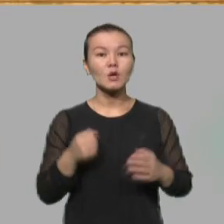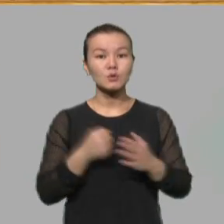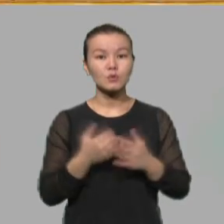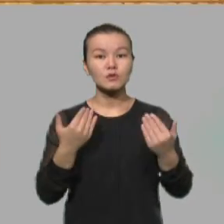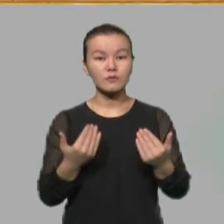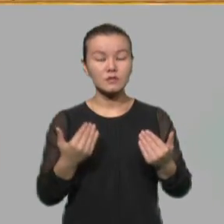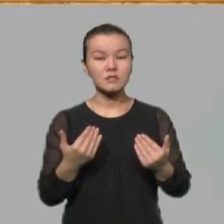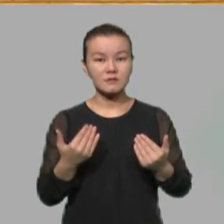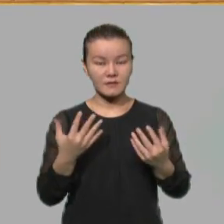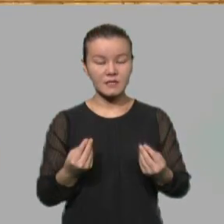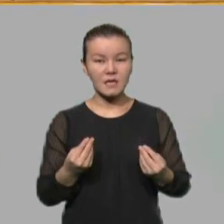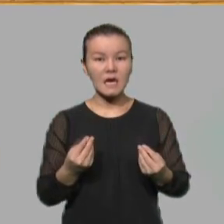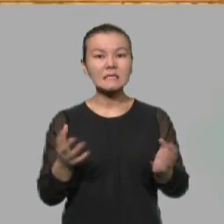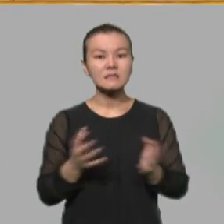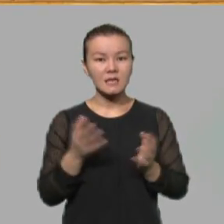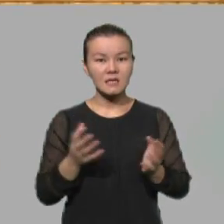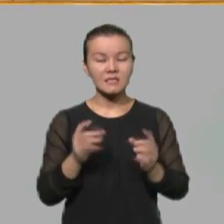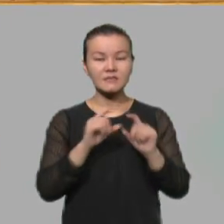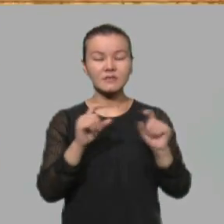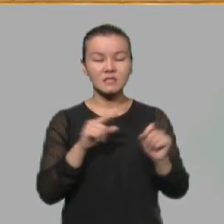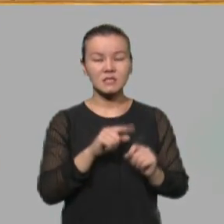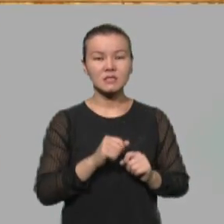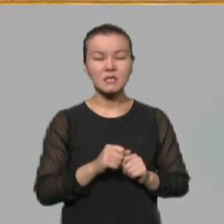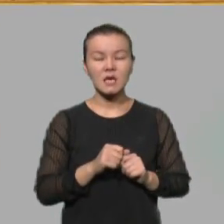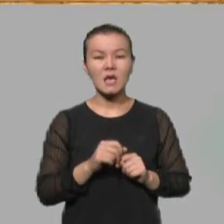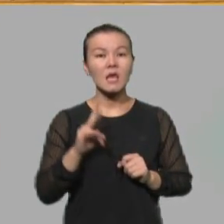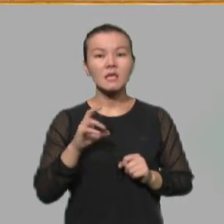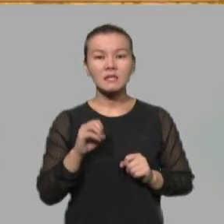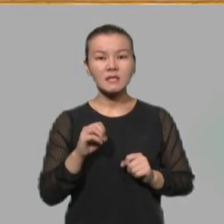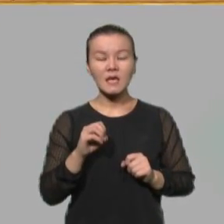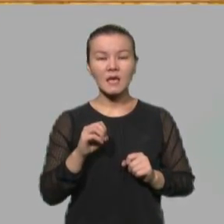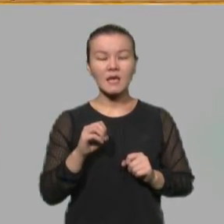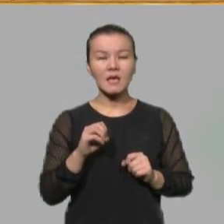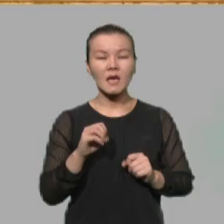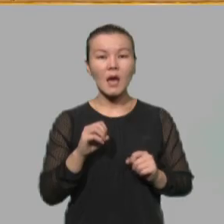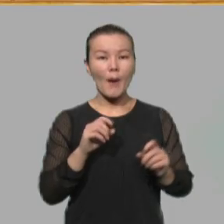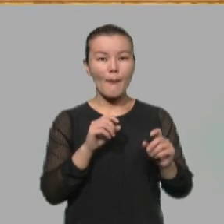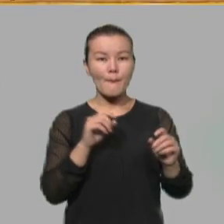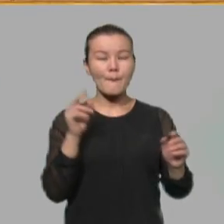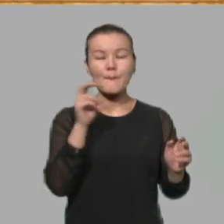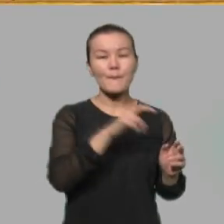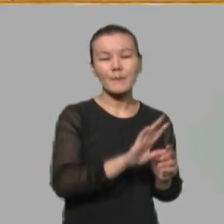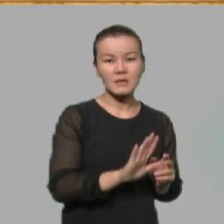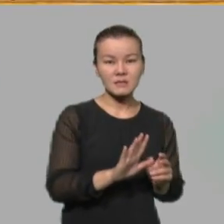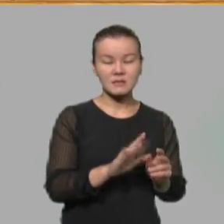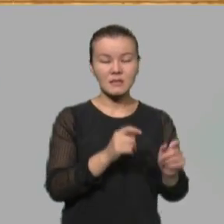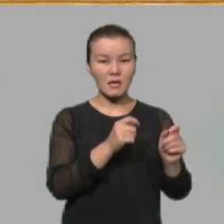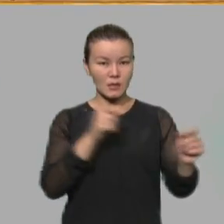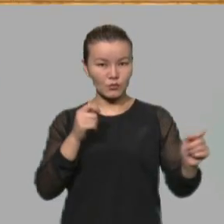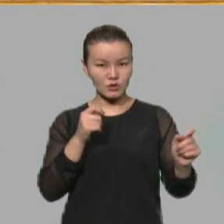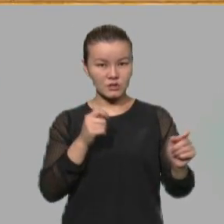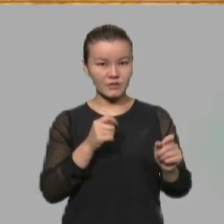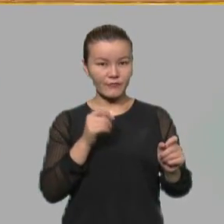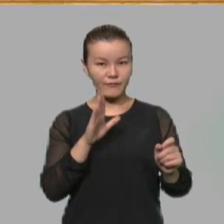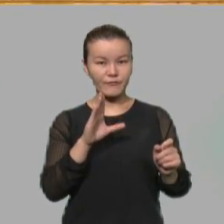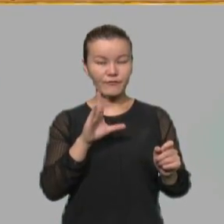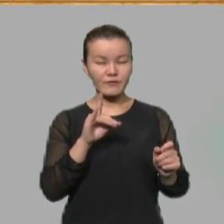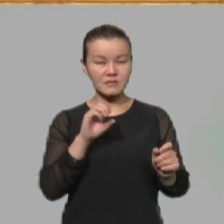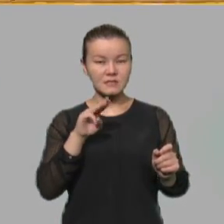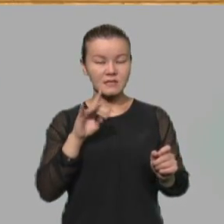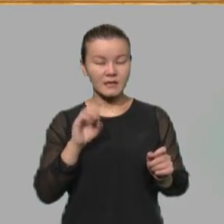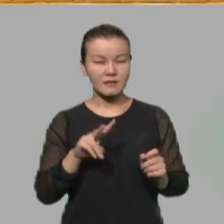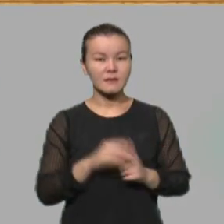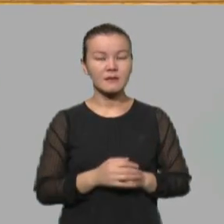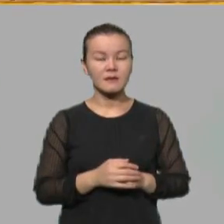До сегодняшнего дня сохранилось выражение «не подпустить на пушечный выстрел».